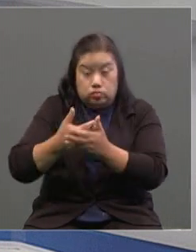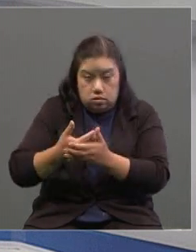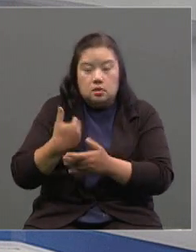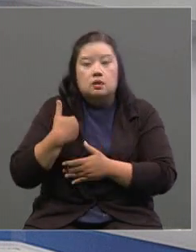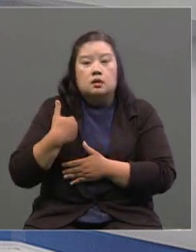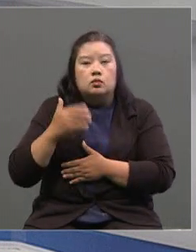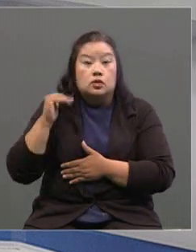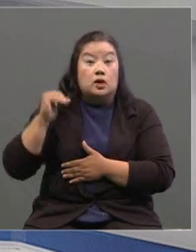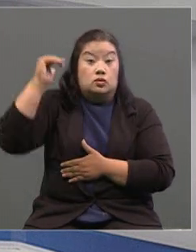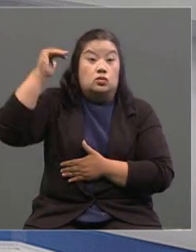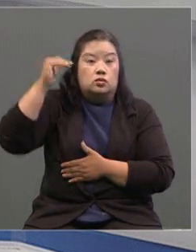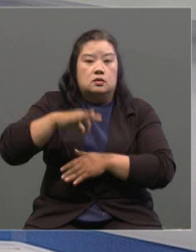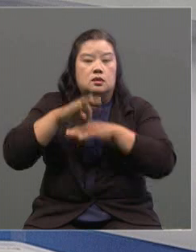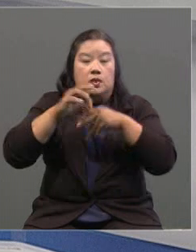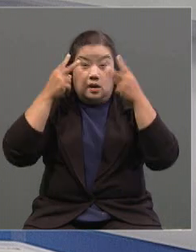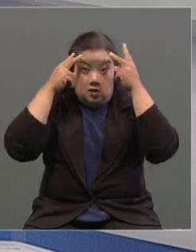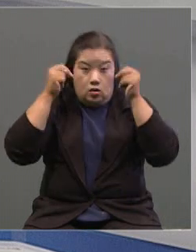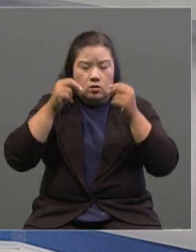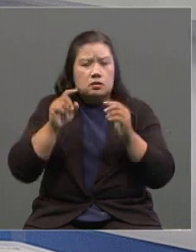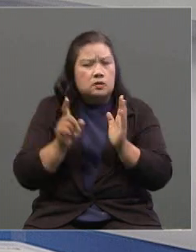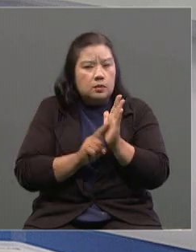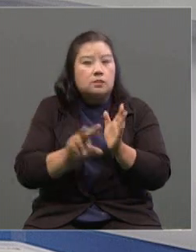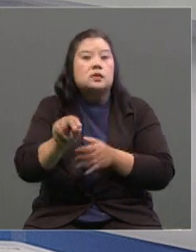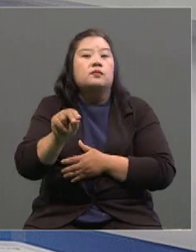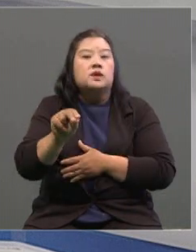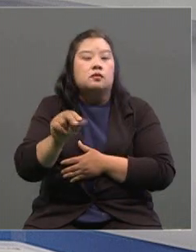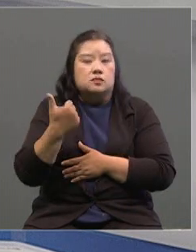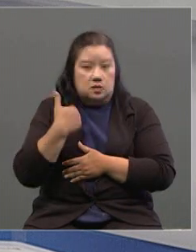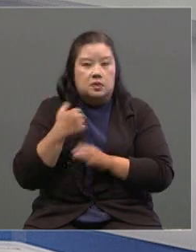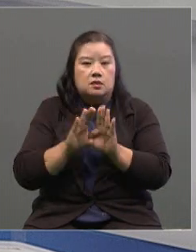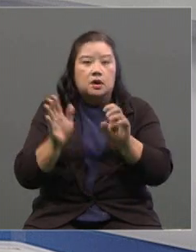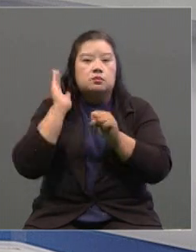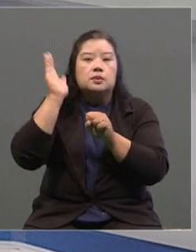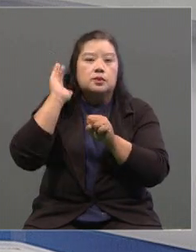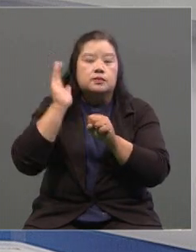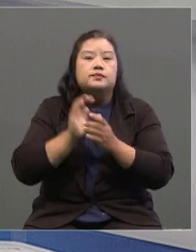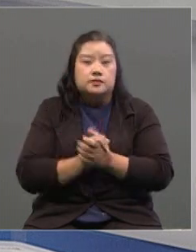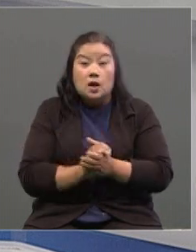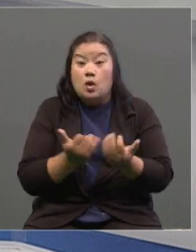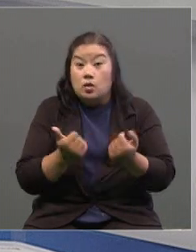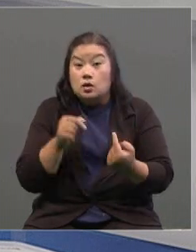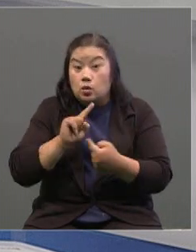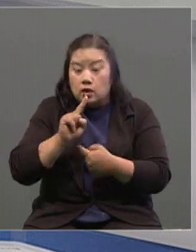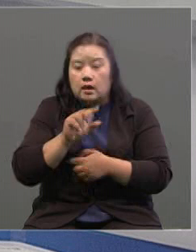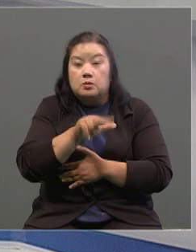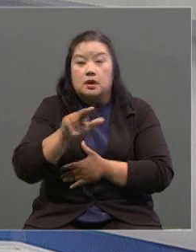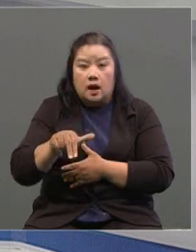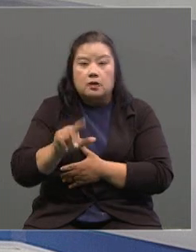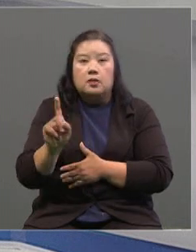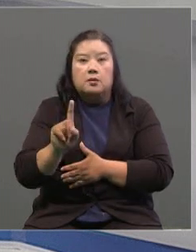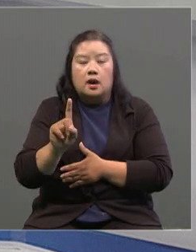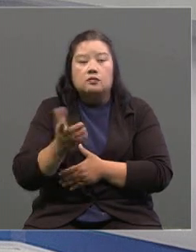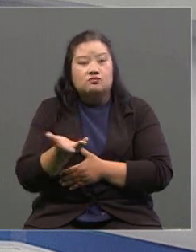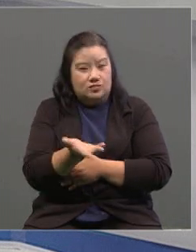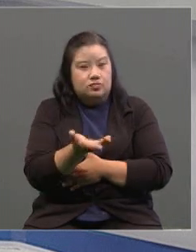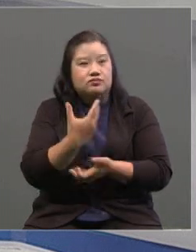ณเศรษฐาทวีสินว่าที่นายกรัฐมนตรีคนที่30น่าจะออกมาแถลงด้วยนะครับบรรยากาศสดๆจากที่ทําการพักเพื่อไทยเป็นอย่างไรบ้างเ